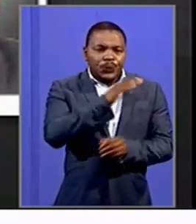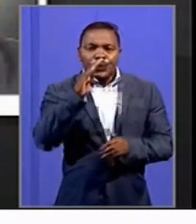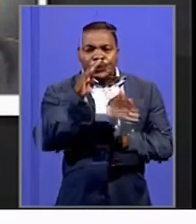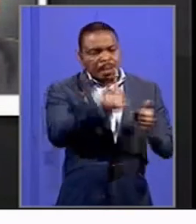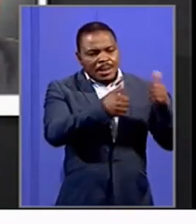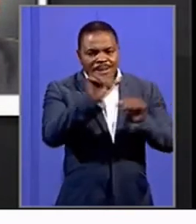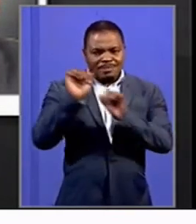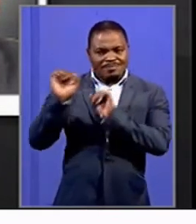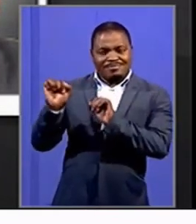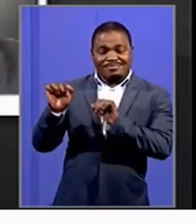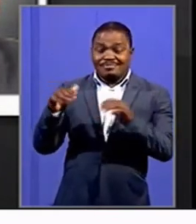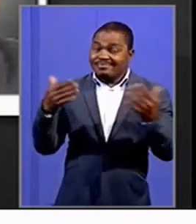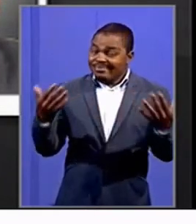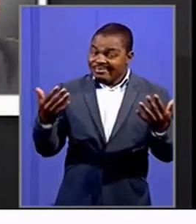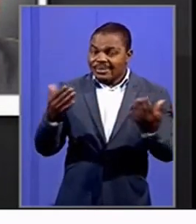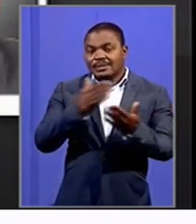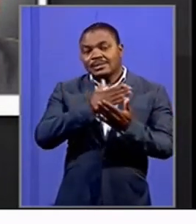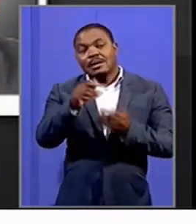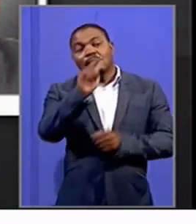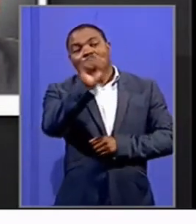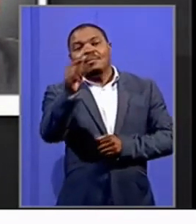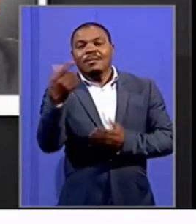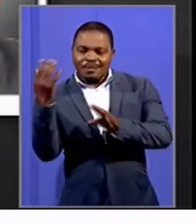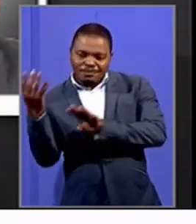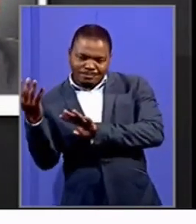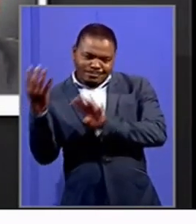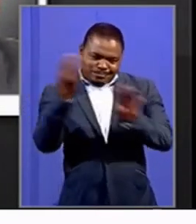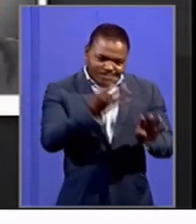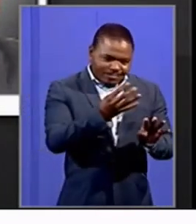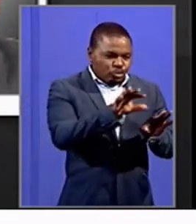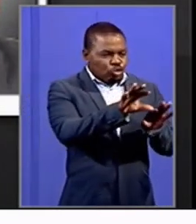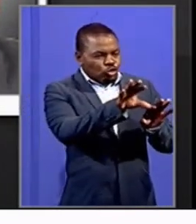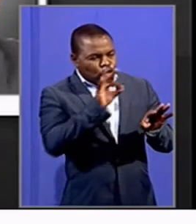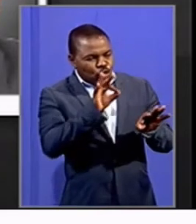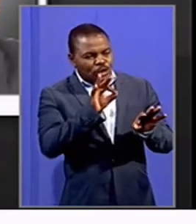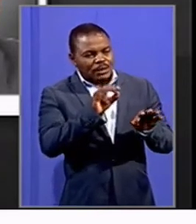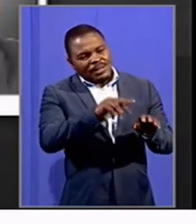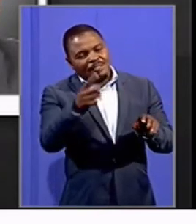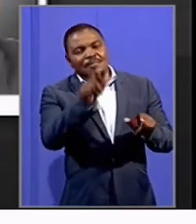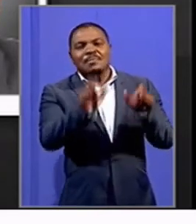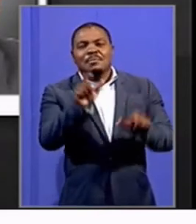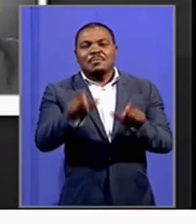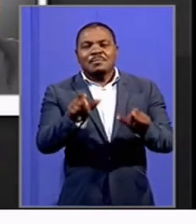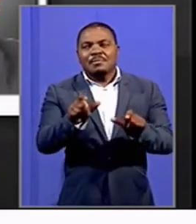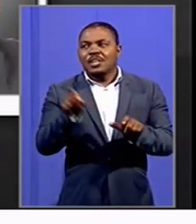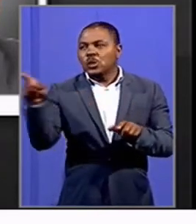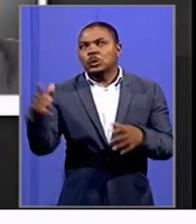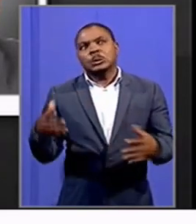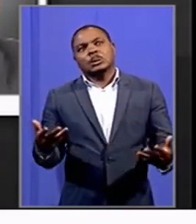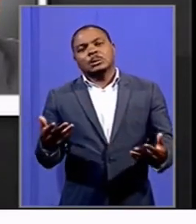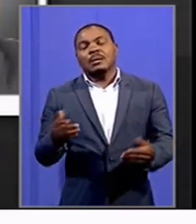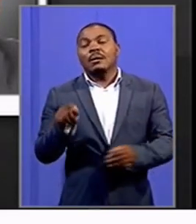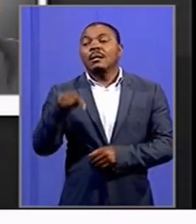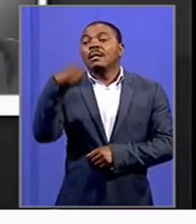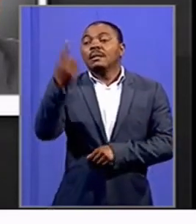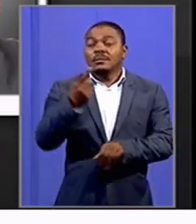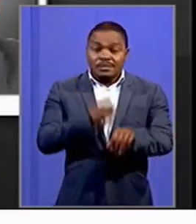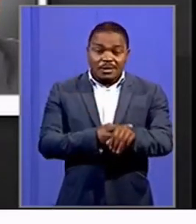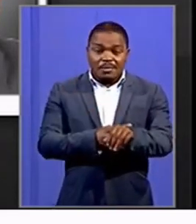ba gage ba bangwe ba tloya ba tsaya batho ba e leng gore ga o dumelane le bona ene ka o sane mona ga se le